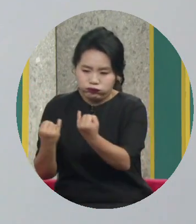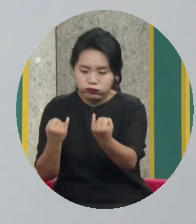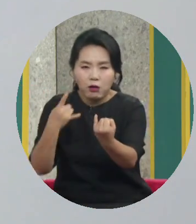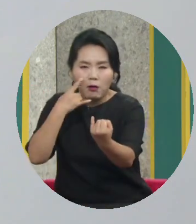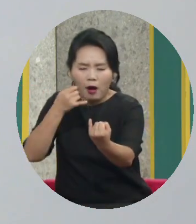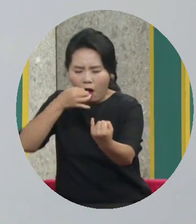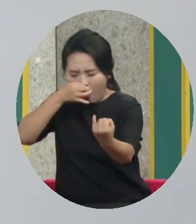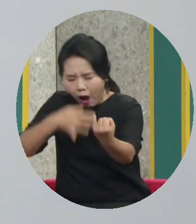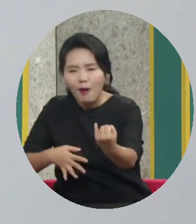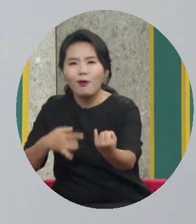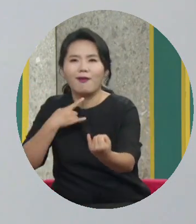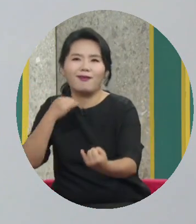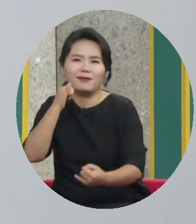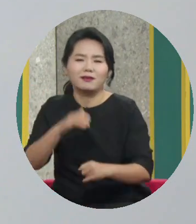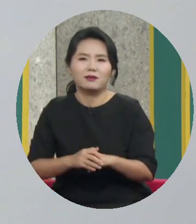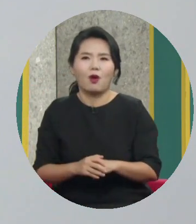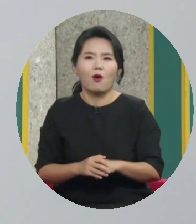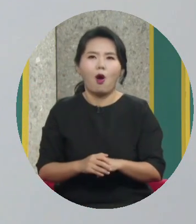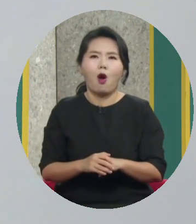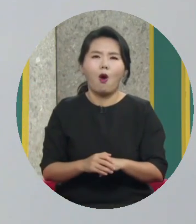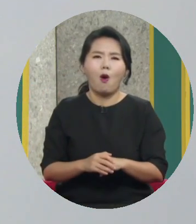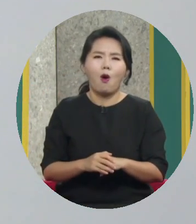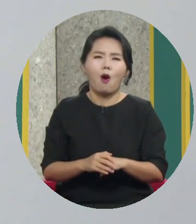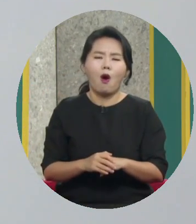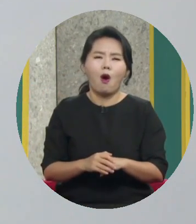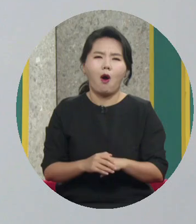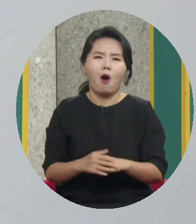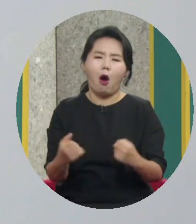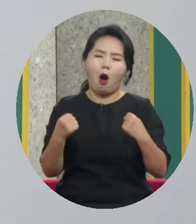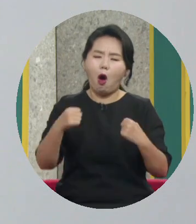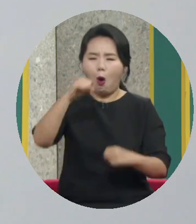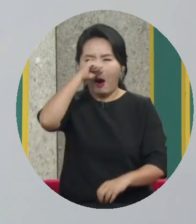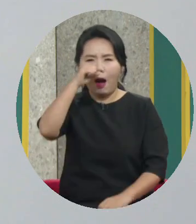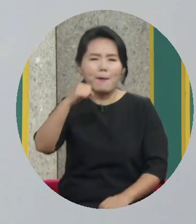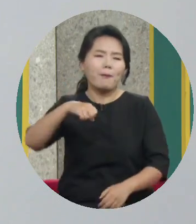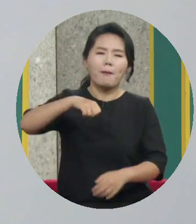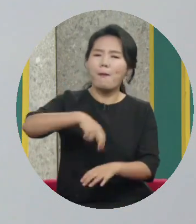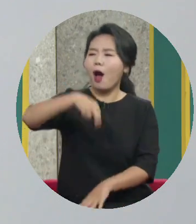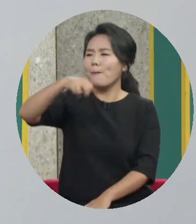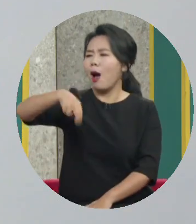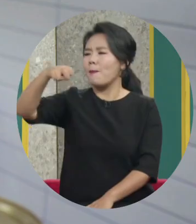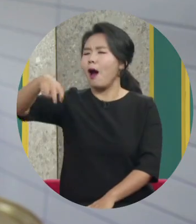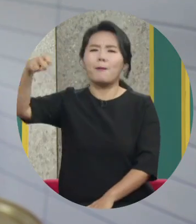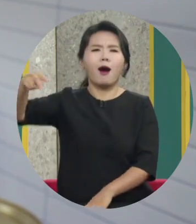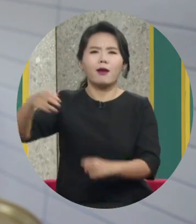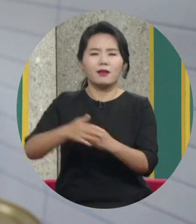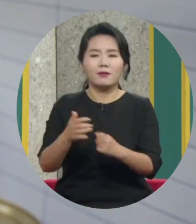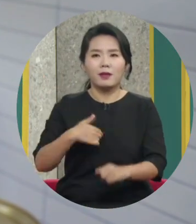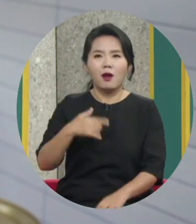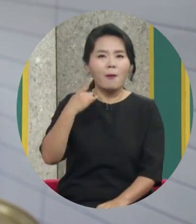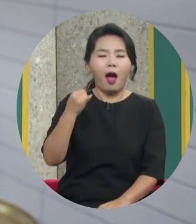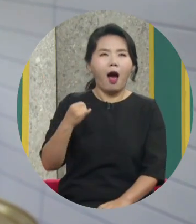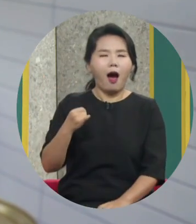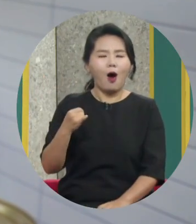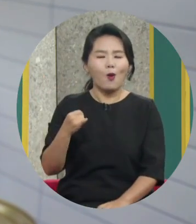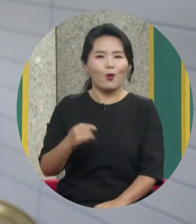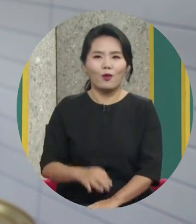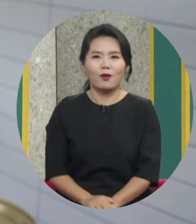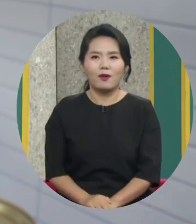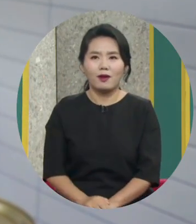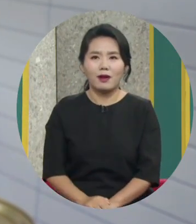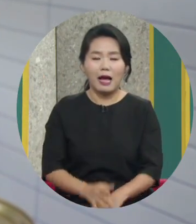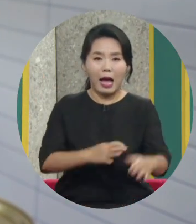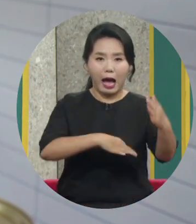네, 이게 에너지를 어떻게 주체를 못하나 봐요. 맞춰줄 수가 없어. 아침에 일어나서 밤